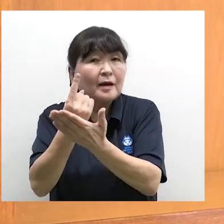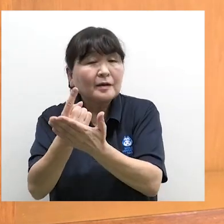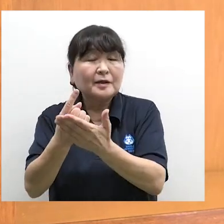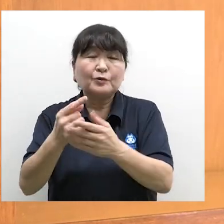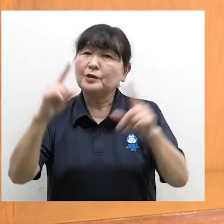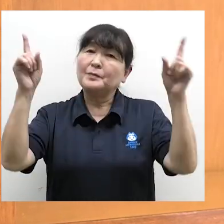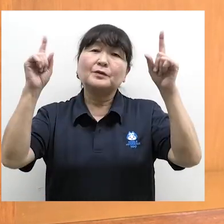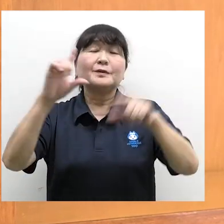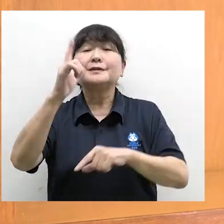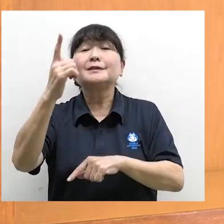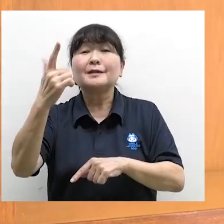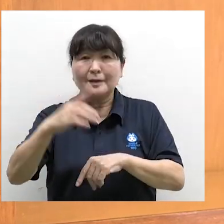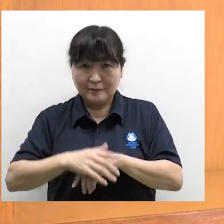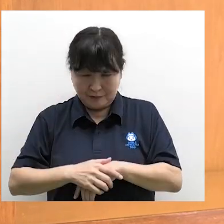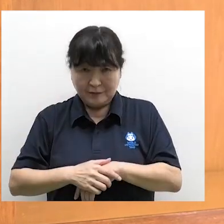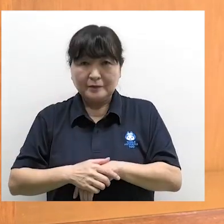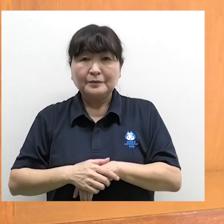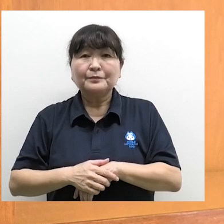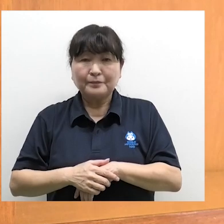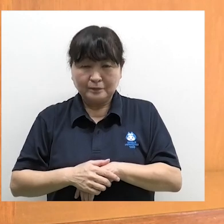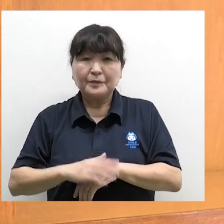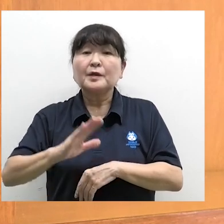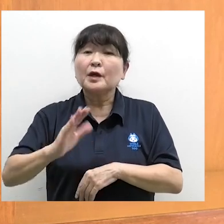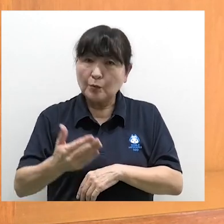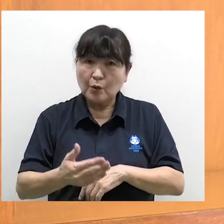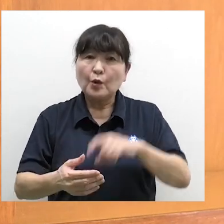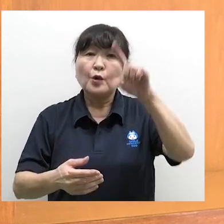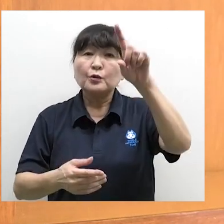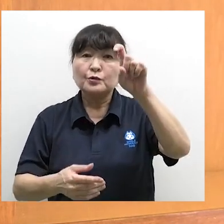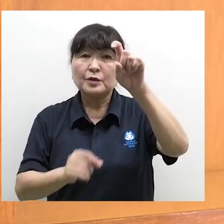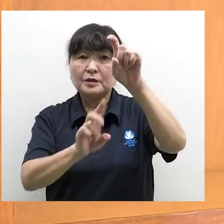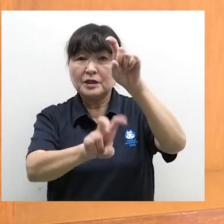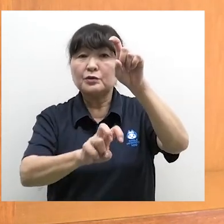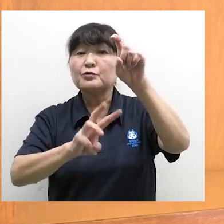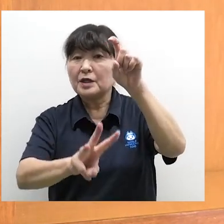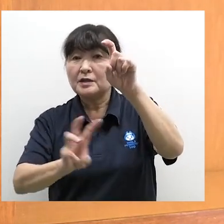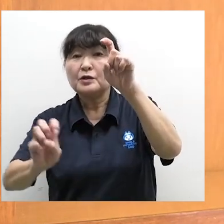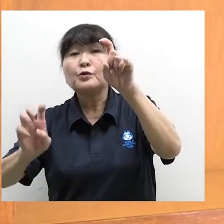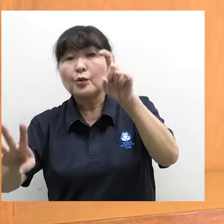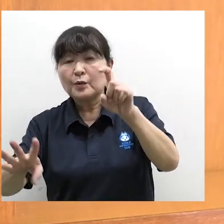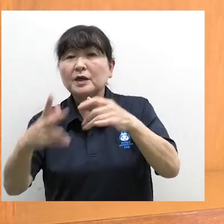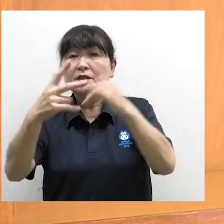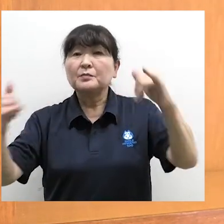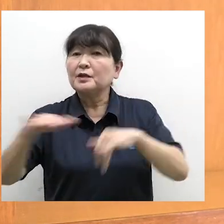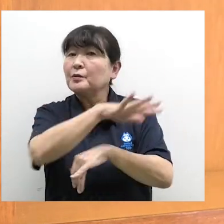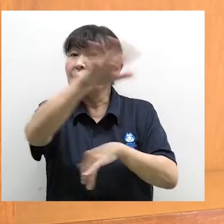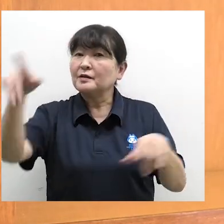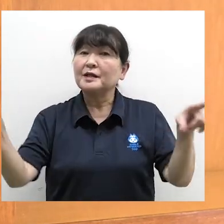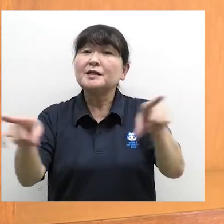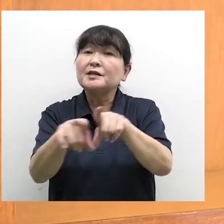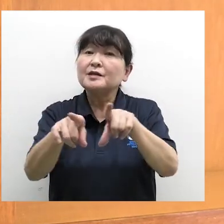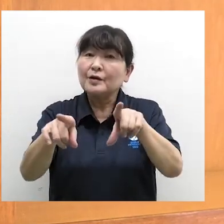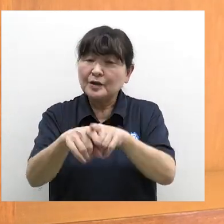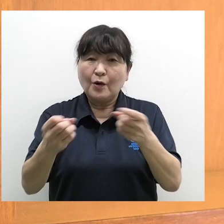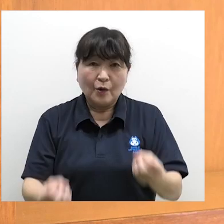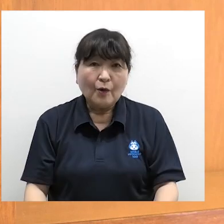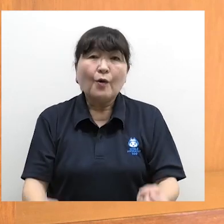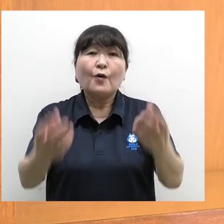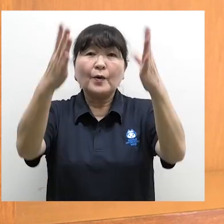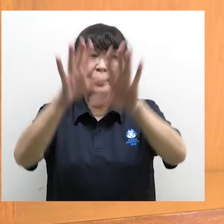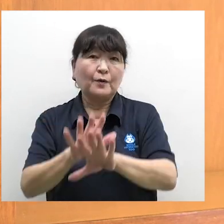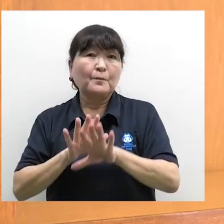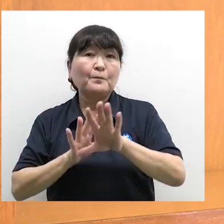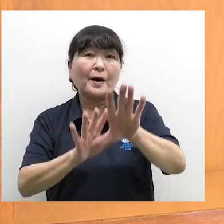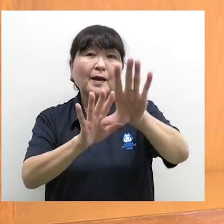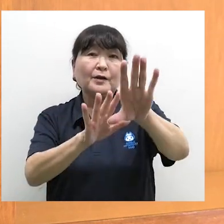ないんですけれども、来月の23日24日は市民の皆さんと一緒にこのお祝いをするパレードと予定をし